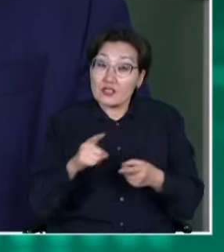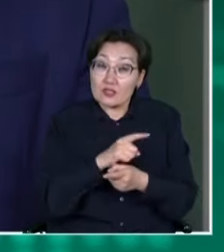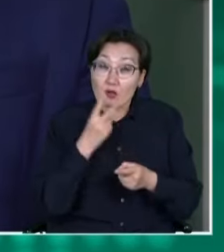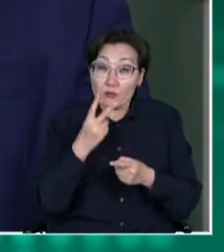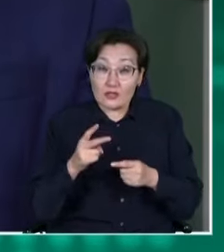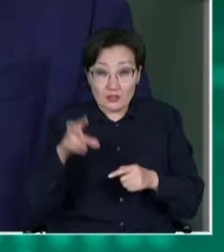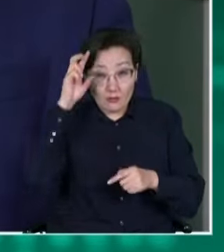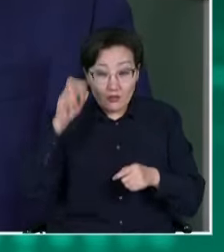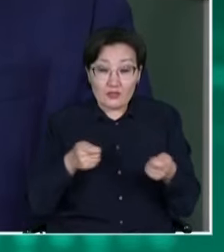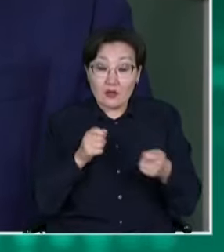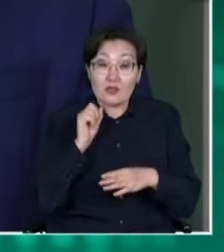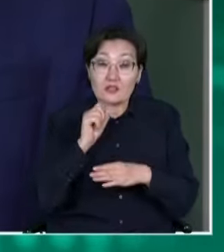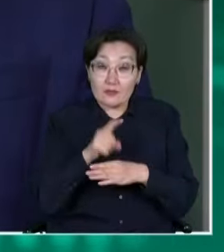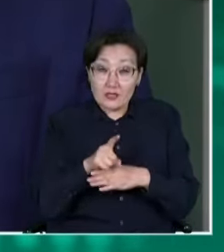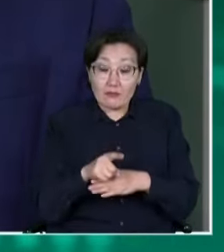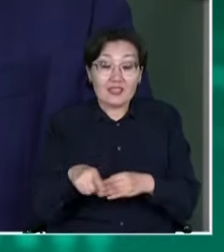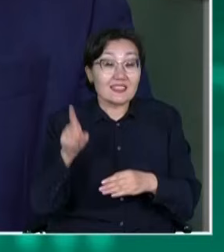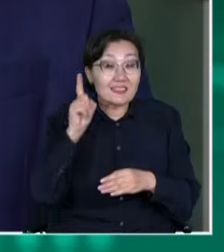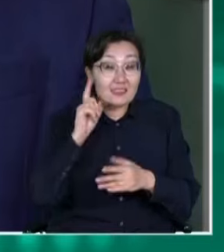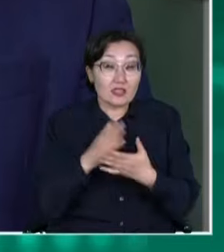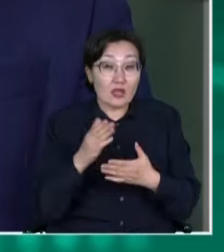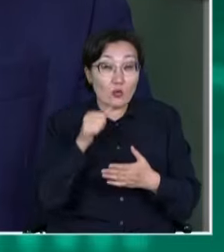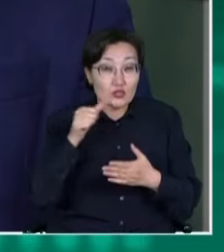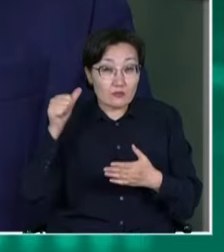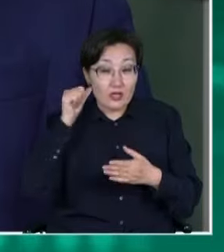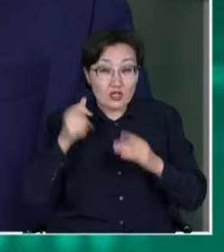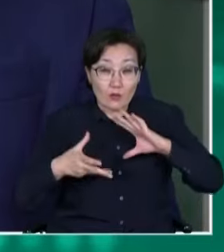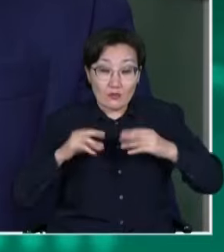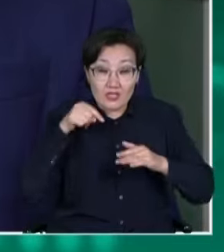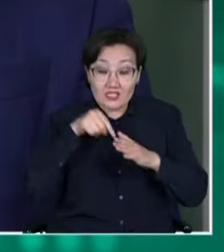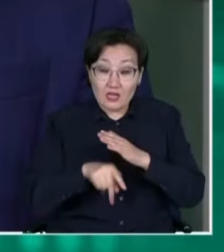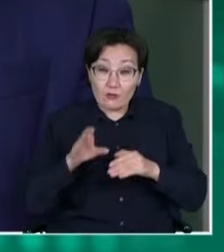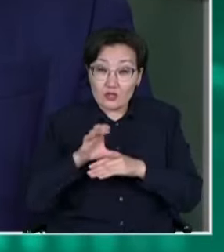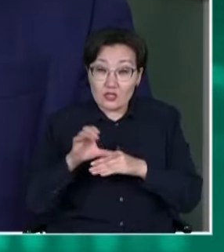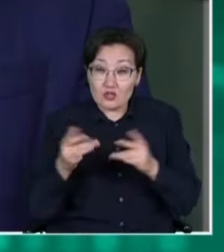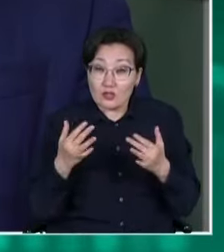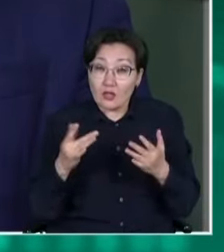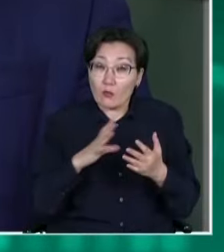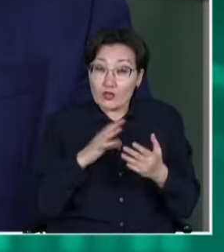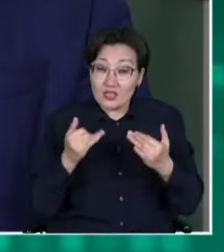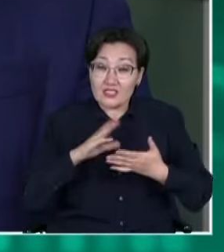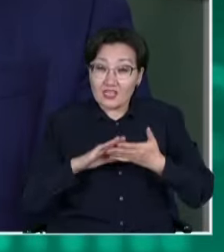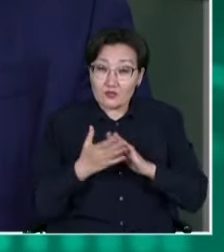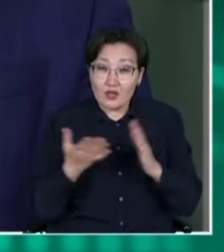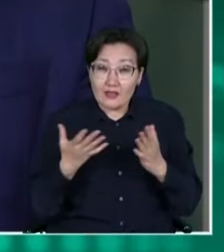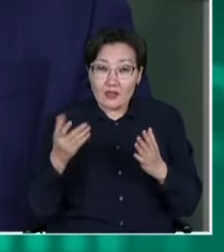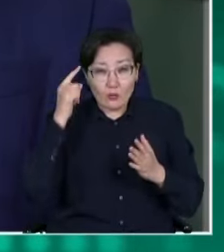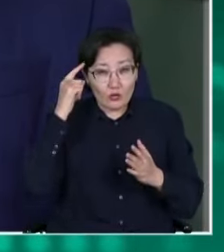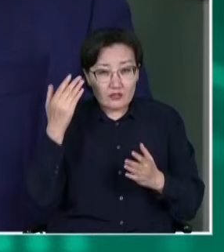берген тапсырмаларды да тыңдадыңыз. Айтыңызшы, өткен жылы жалпы ішкі өнім қанша болды? Қазіргі ахуал қандай деп